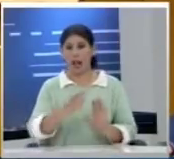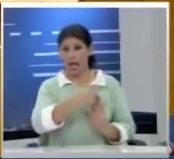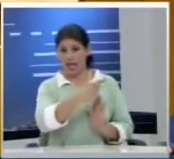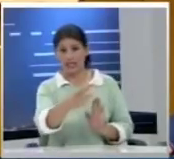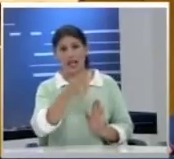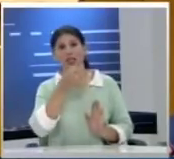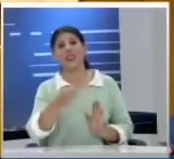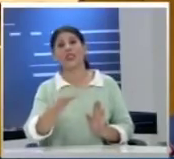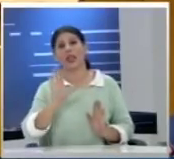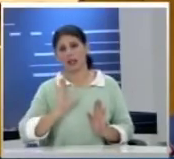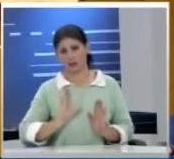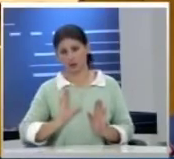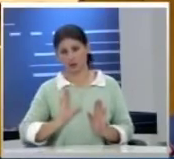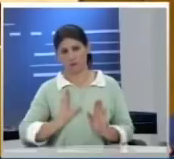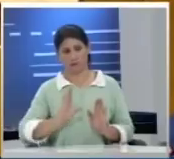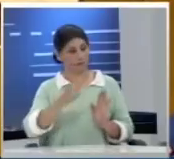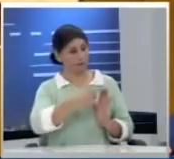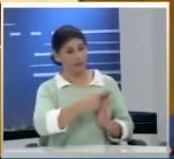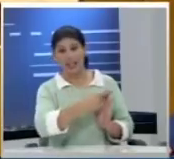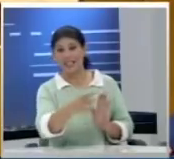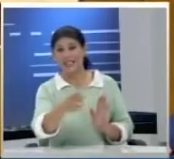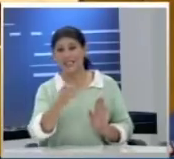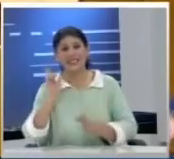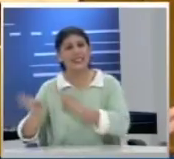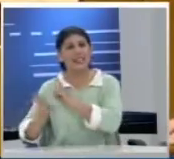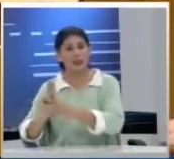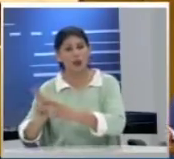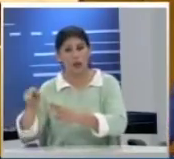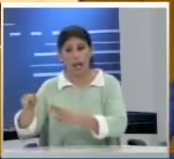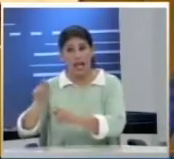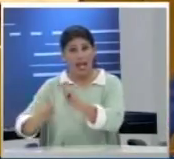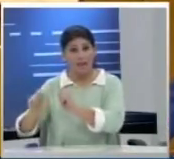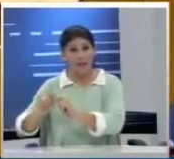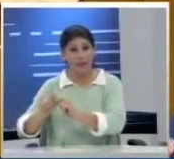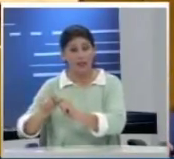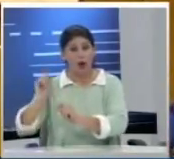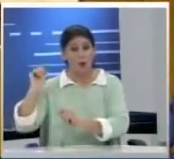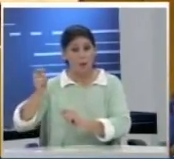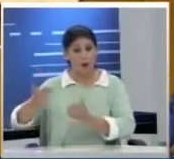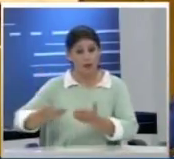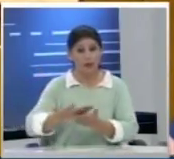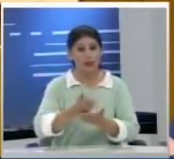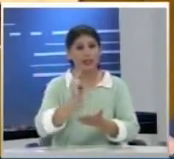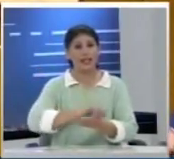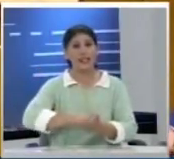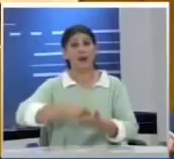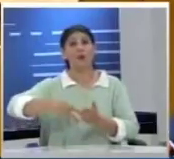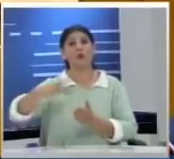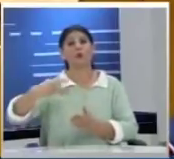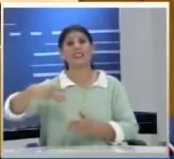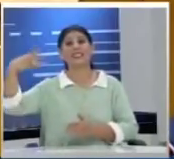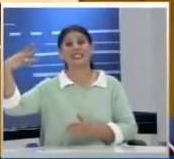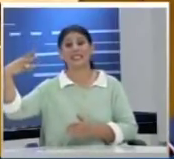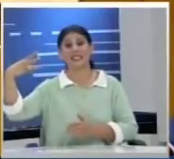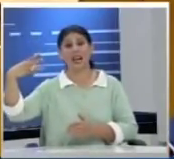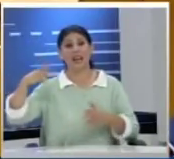αυτό. Εσείς λέτε ότι έστησε πολιτική δίωξη και σκευωρία προς όφελος του ΣΥΡΙΖΑ